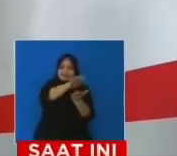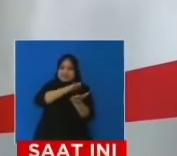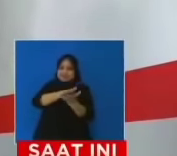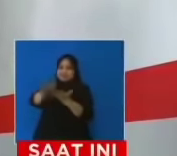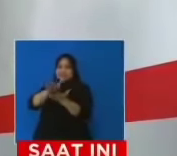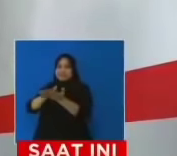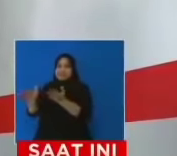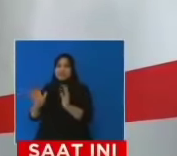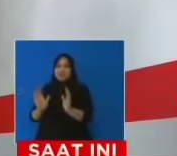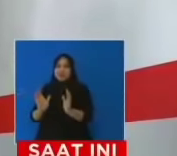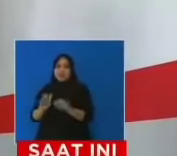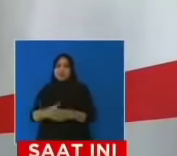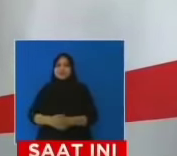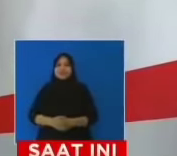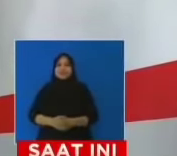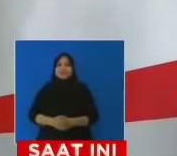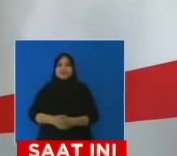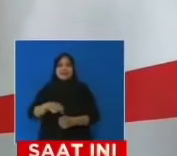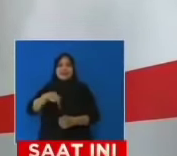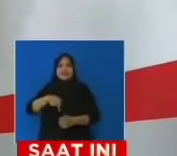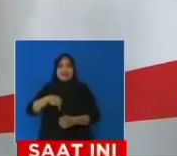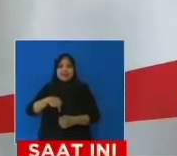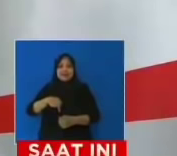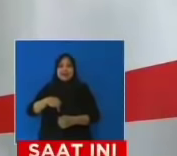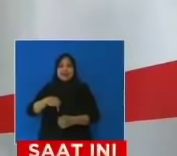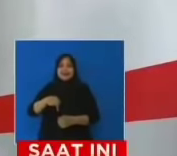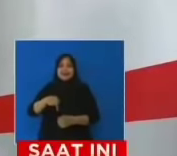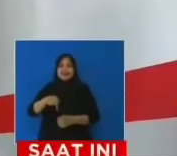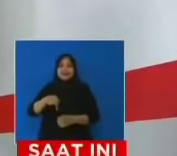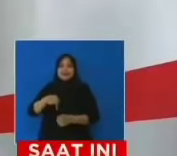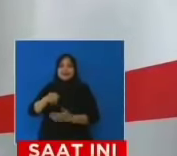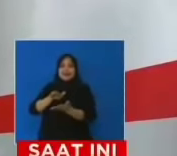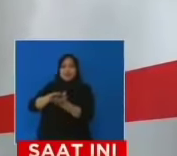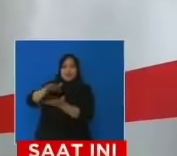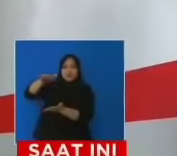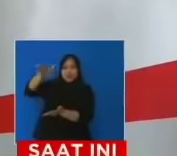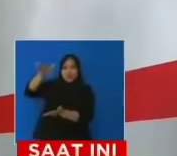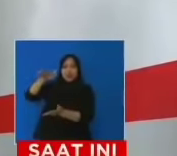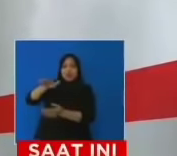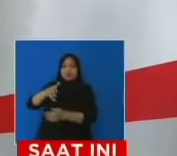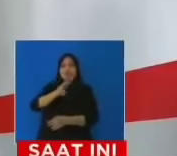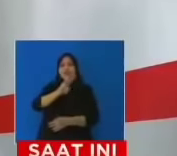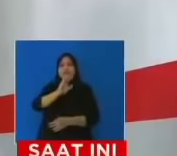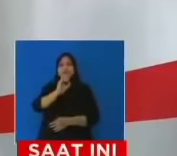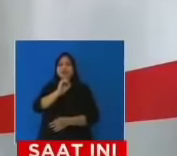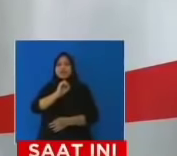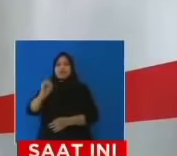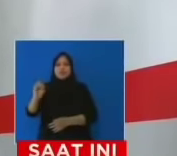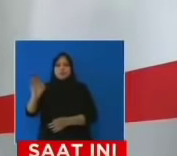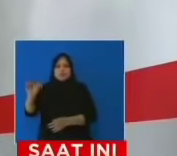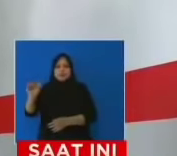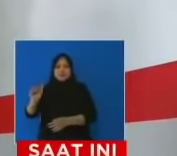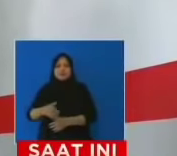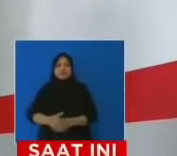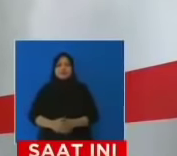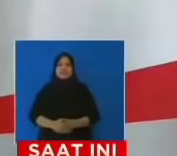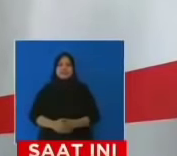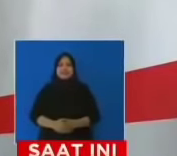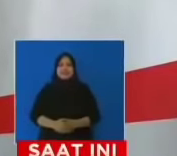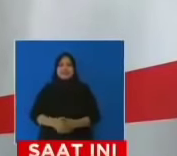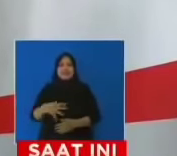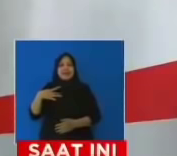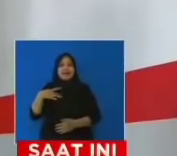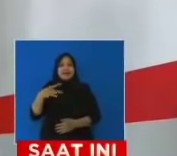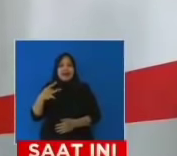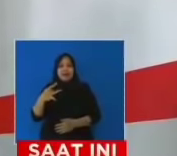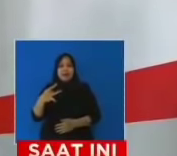Sementara stok yang masih kita miliki untuk siap kita distribusikan lebih dari 300.000. Relawan